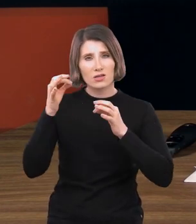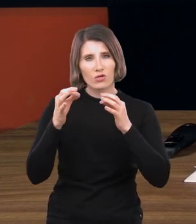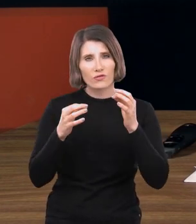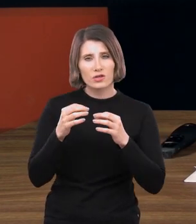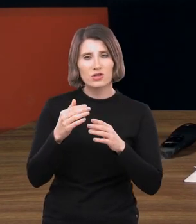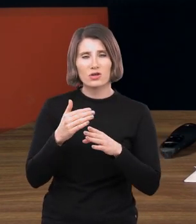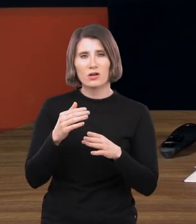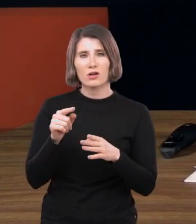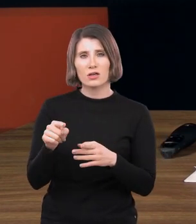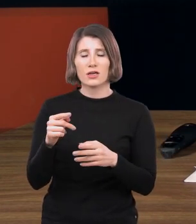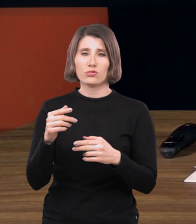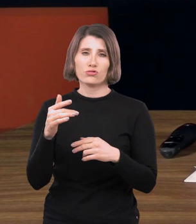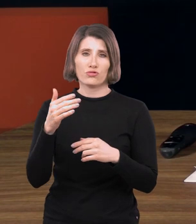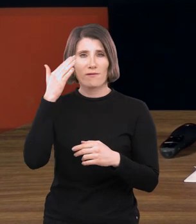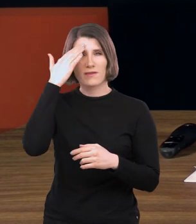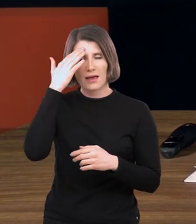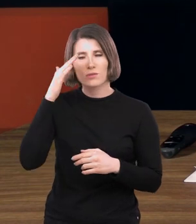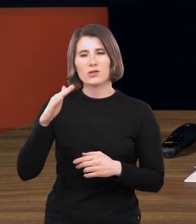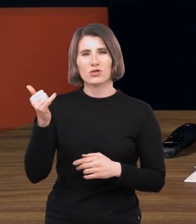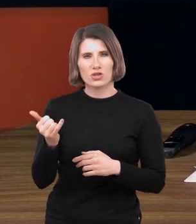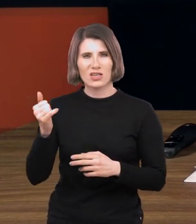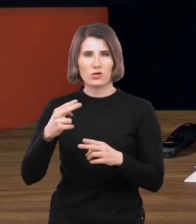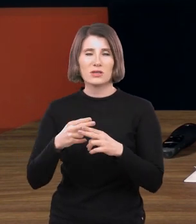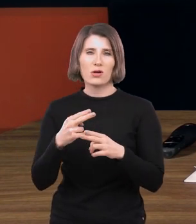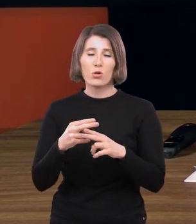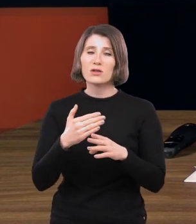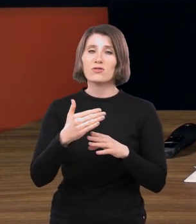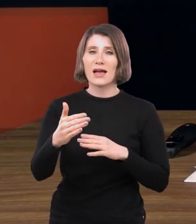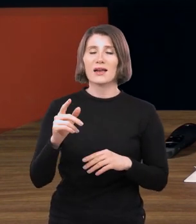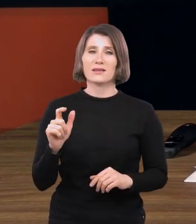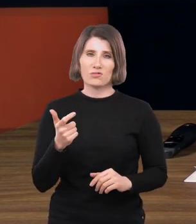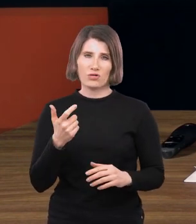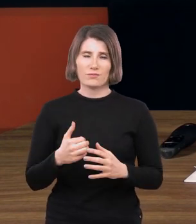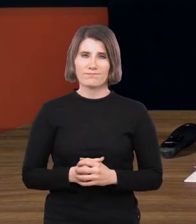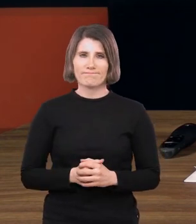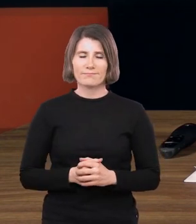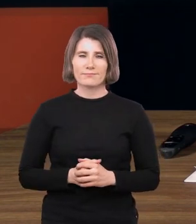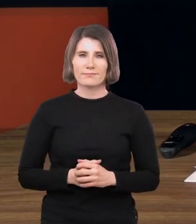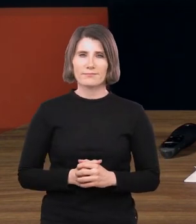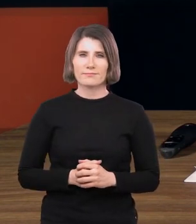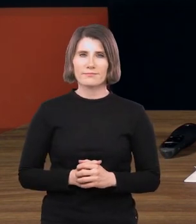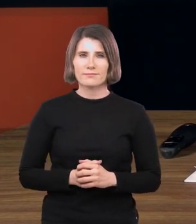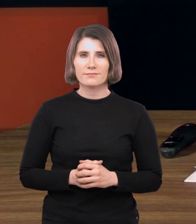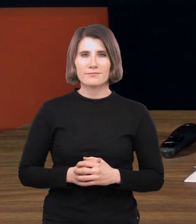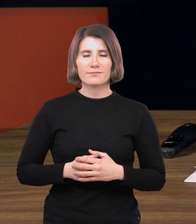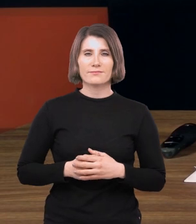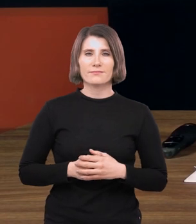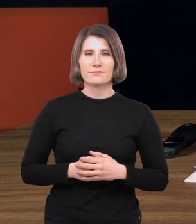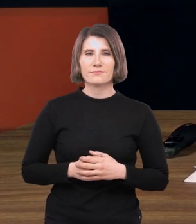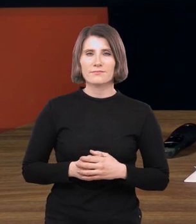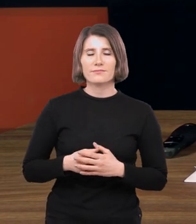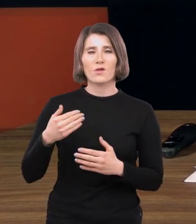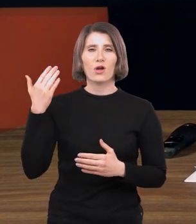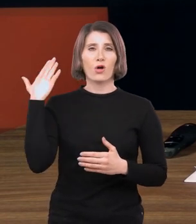momencie, kiedy już ta diagnoza upada. I tutaj rzeczywiście trzeba powiedzieć, że ostatnie lata